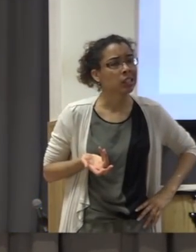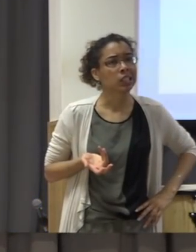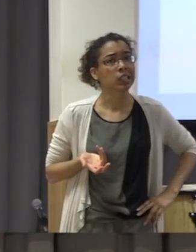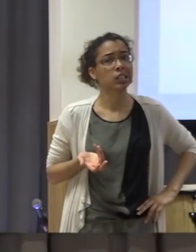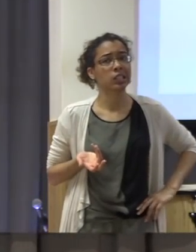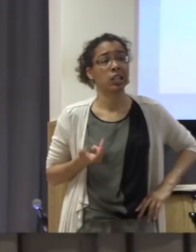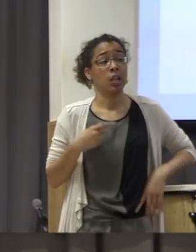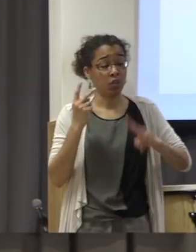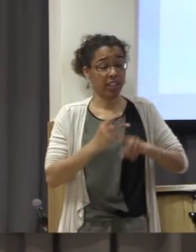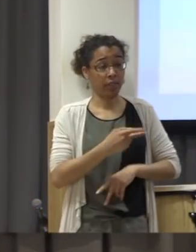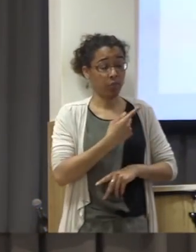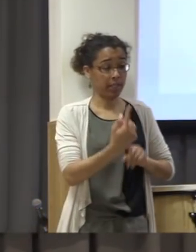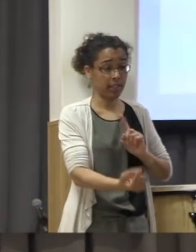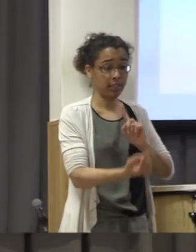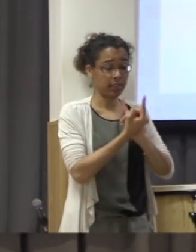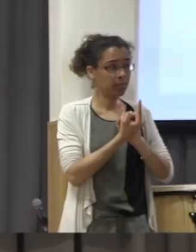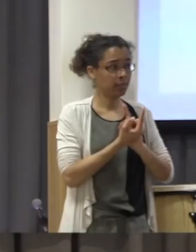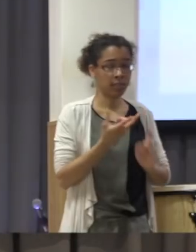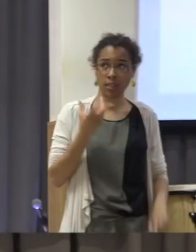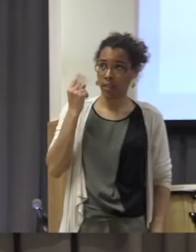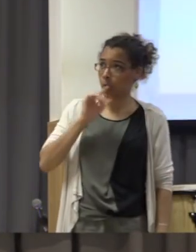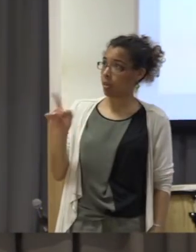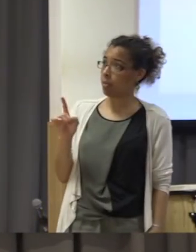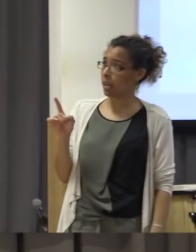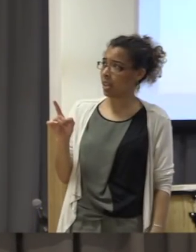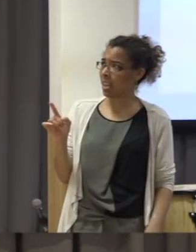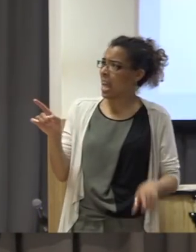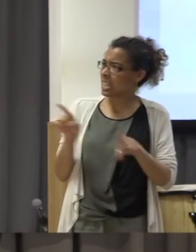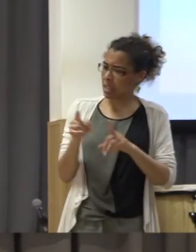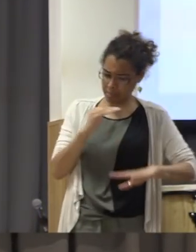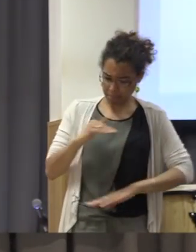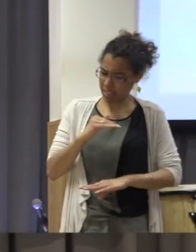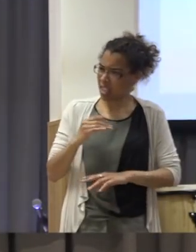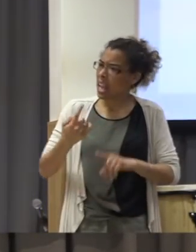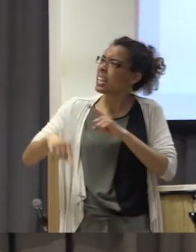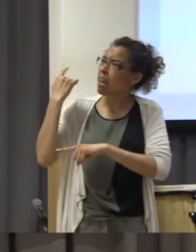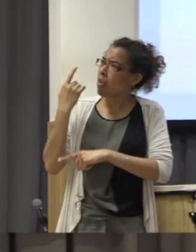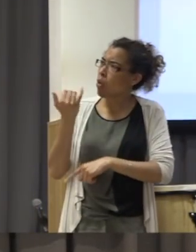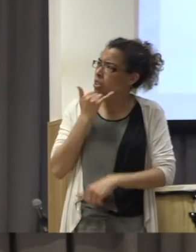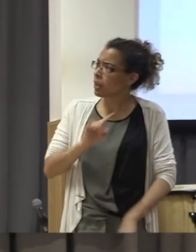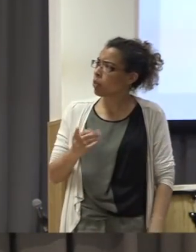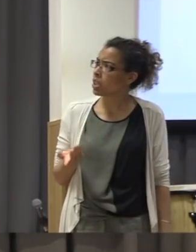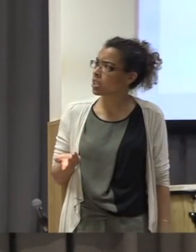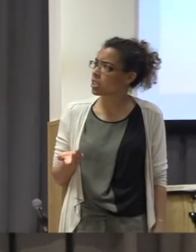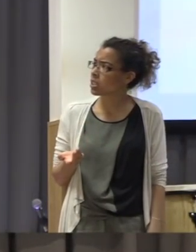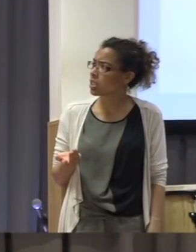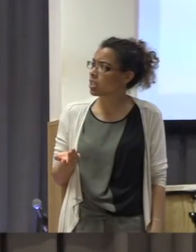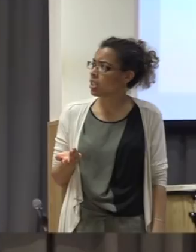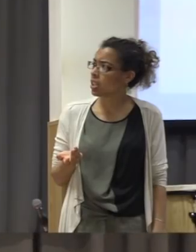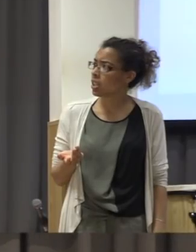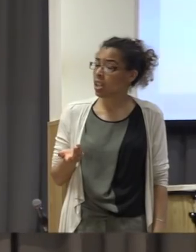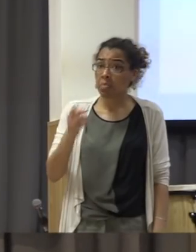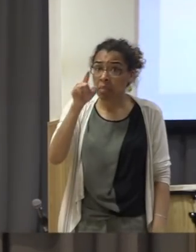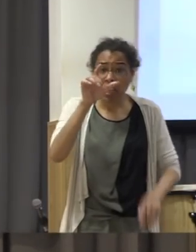Et j'arrive, le médecin dit, mais je ne comprends pas. Mais est-ce que c'est le même cliché? On ne s'est pas trompé la dernière fois? Mais pourtant, c'est